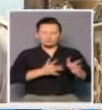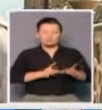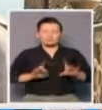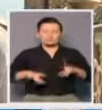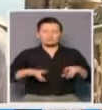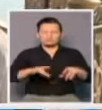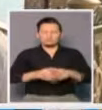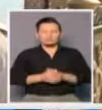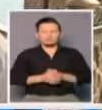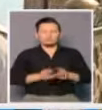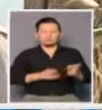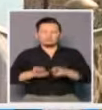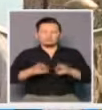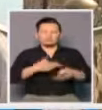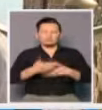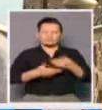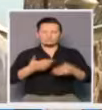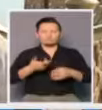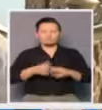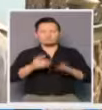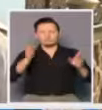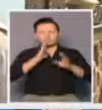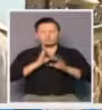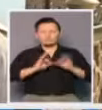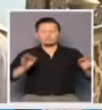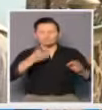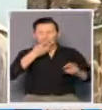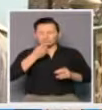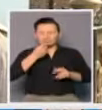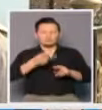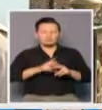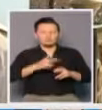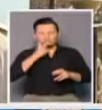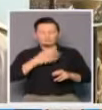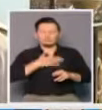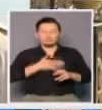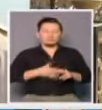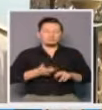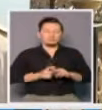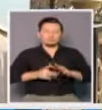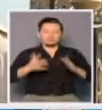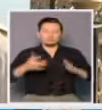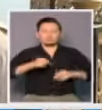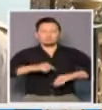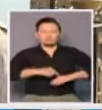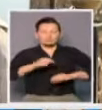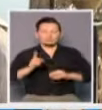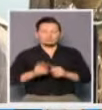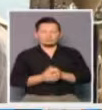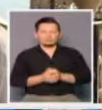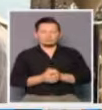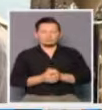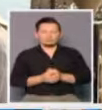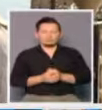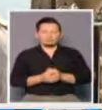велосипедах, пешком ходит, любуется городом, и это действительно большая вот действительно возможность